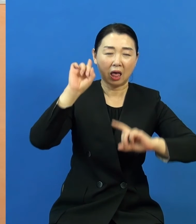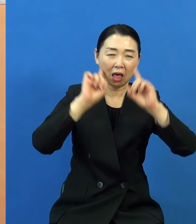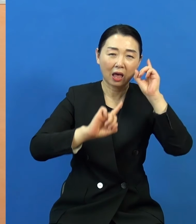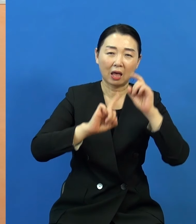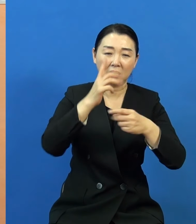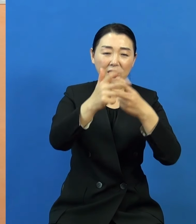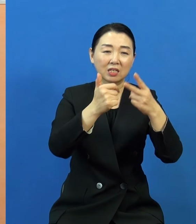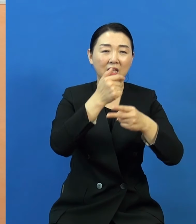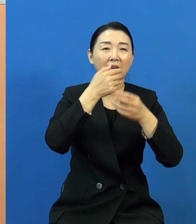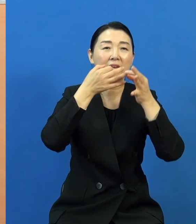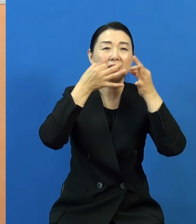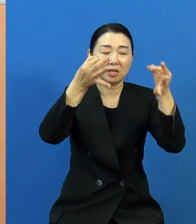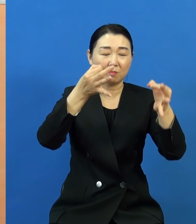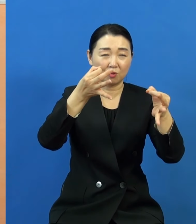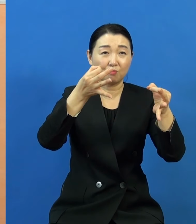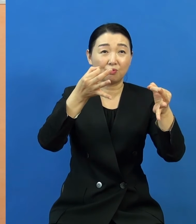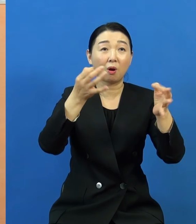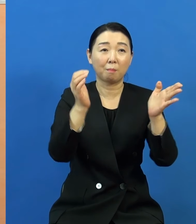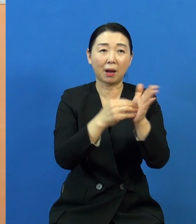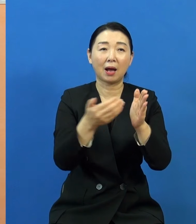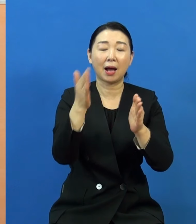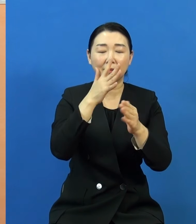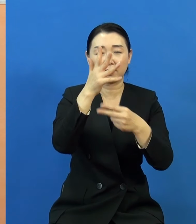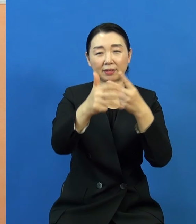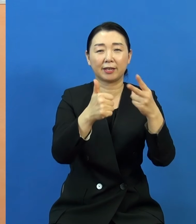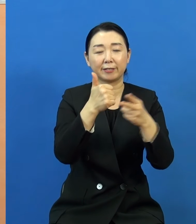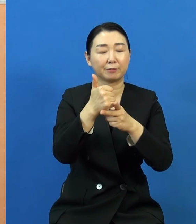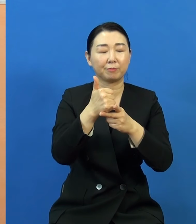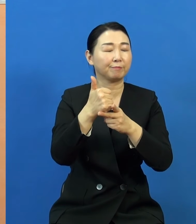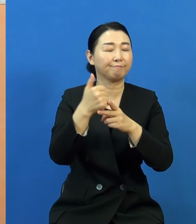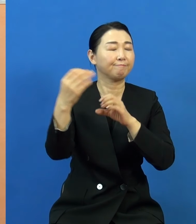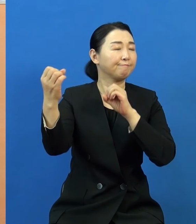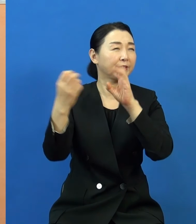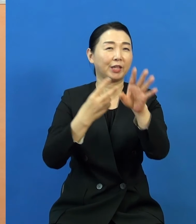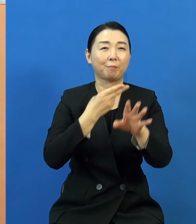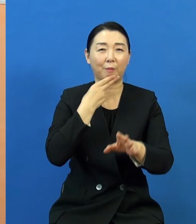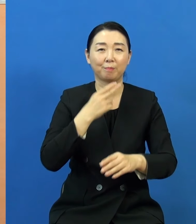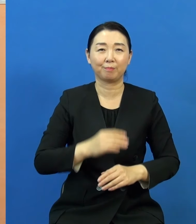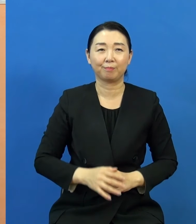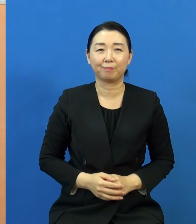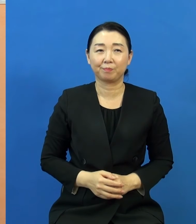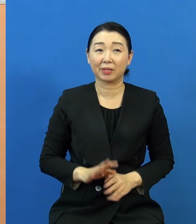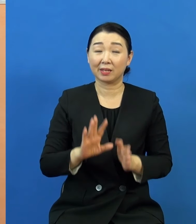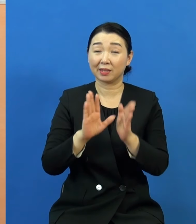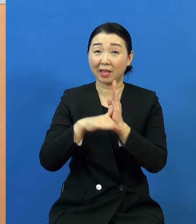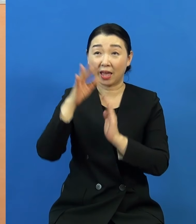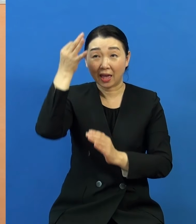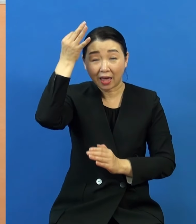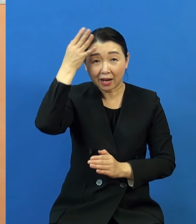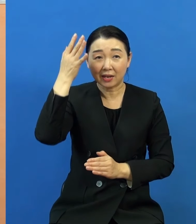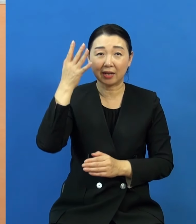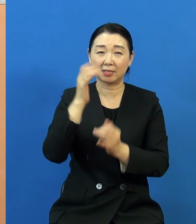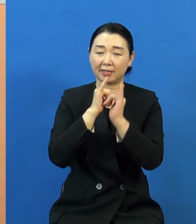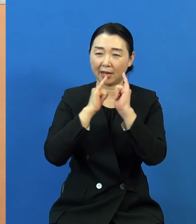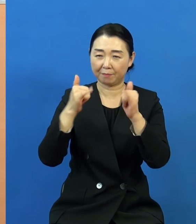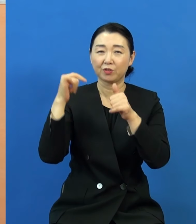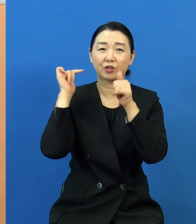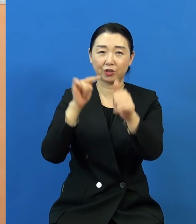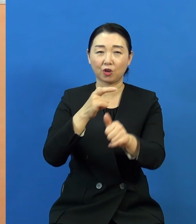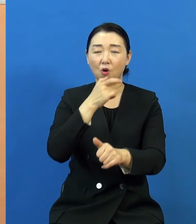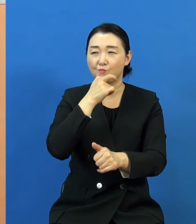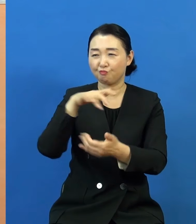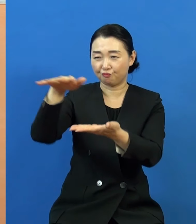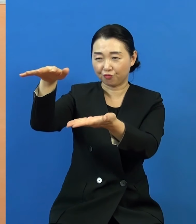신의 이름을 외치지만 그들의 신은 아무 대답이 없었습니다. 그때 엘리야가 사람들을 시켜